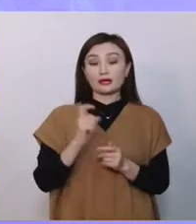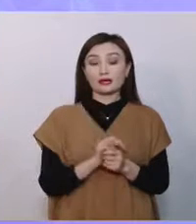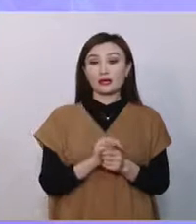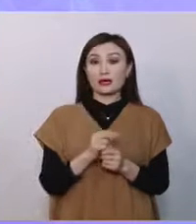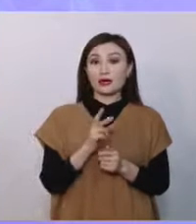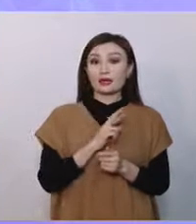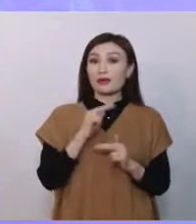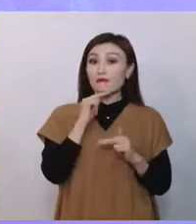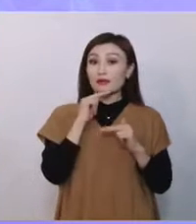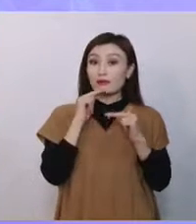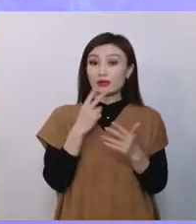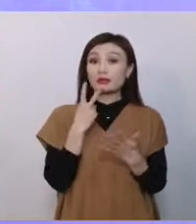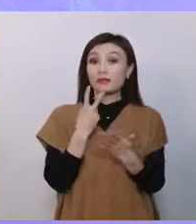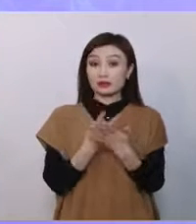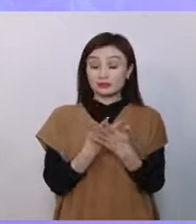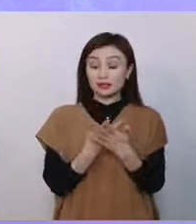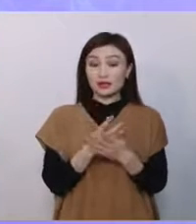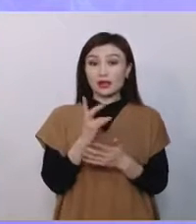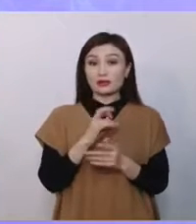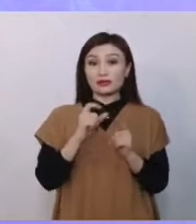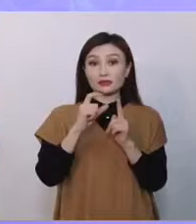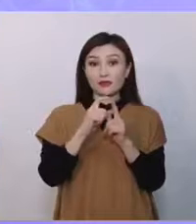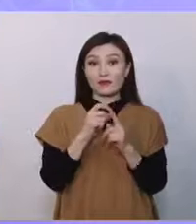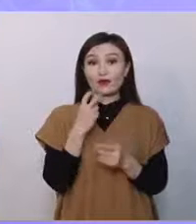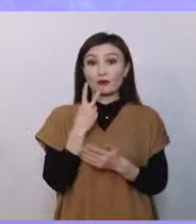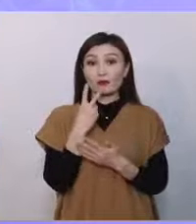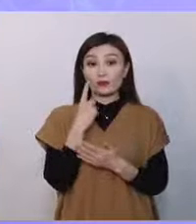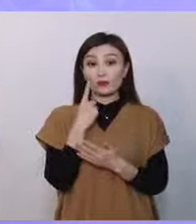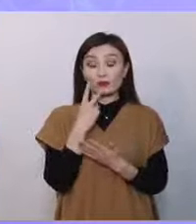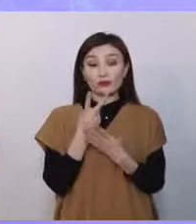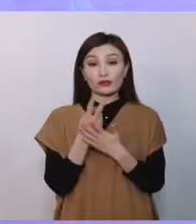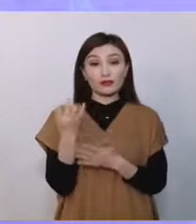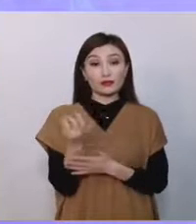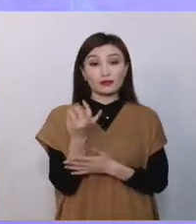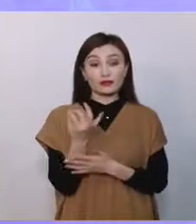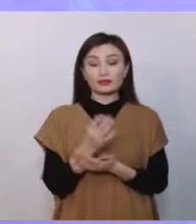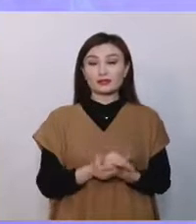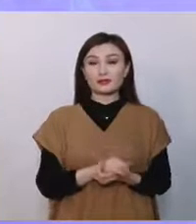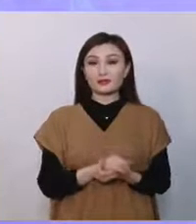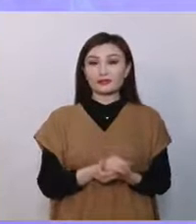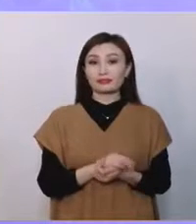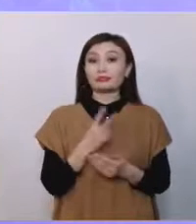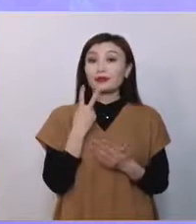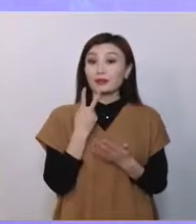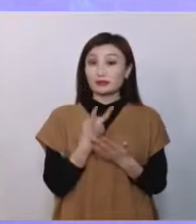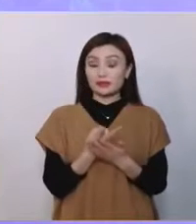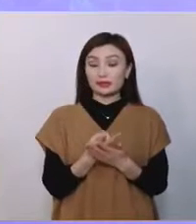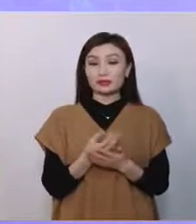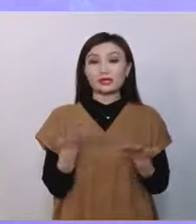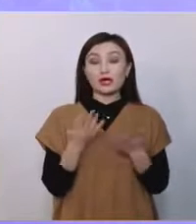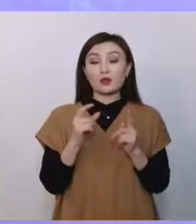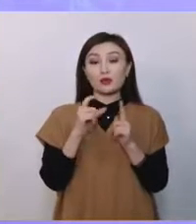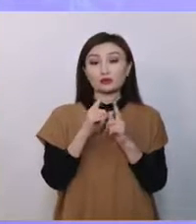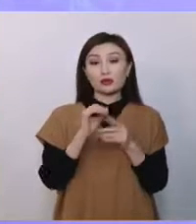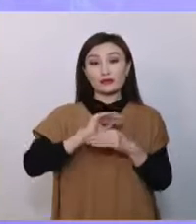я внимательно посмотрела на слова и увидела нечто интересное посмотрите какое